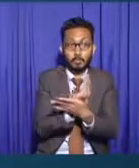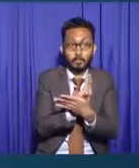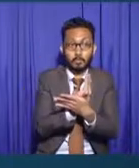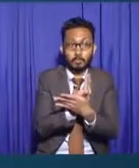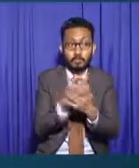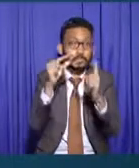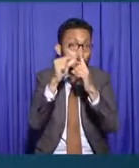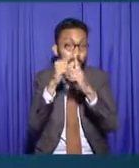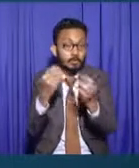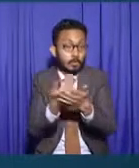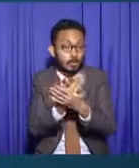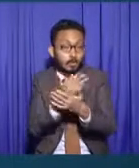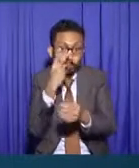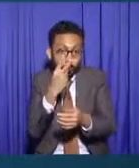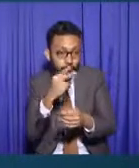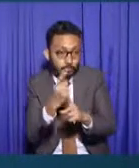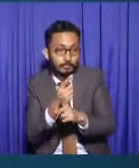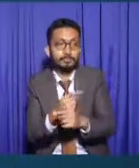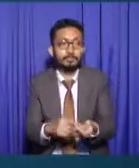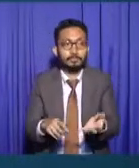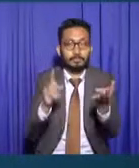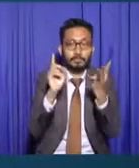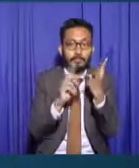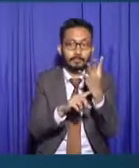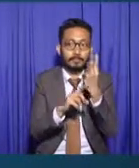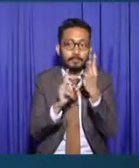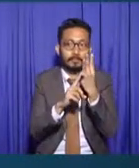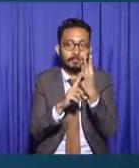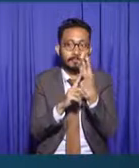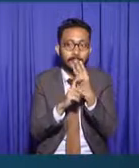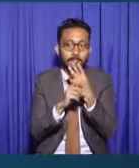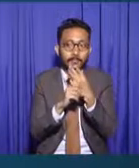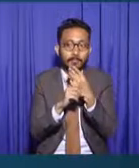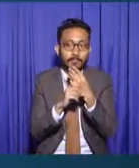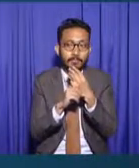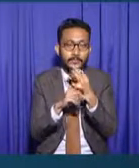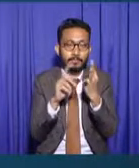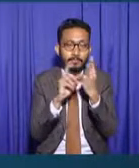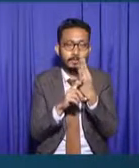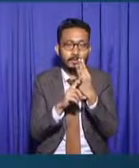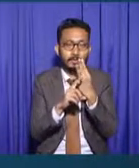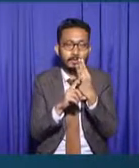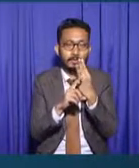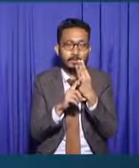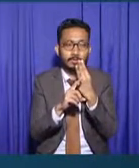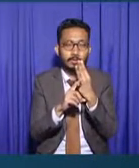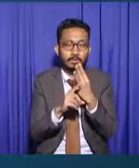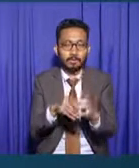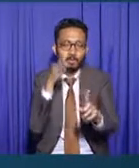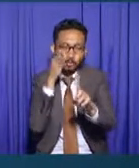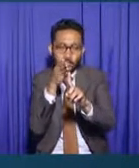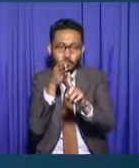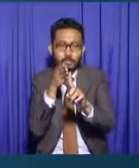yang digunakan dalam tajuk ini dan menentukan nisbah